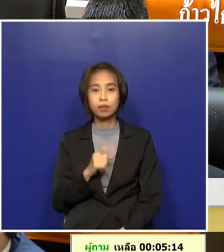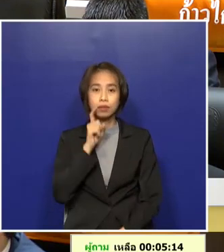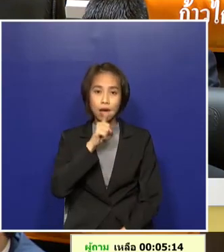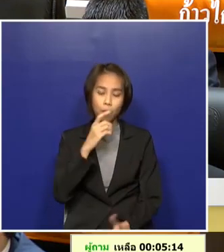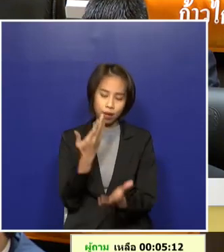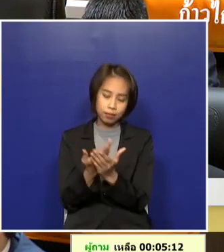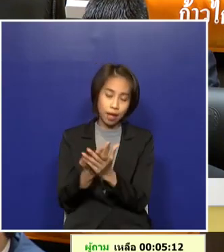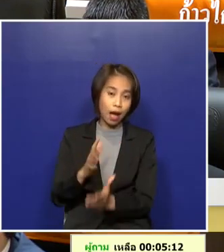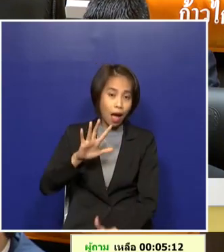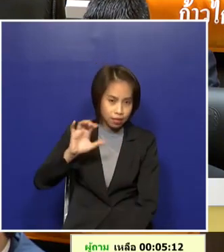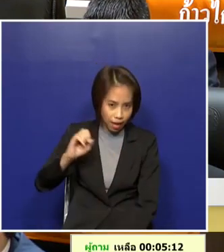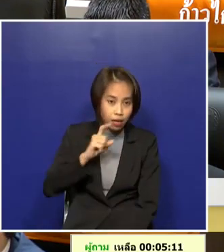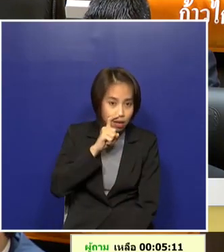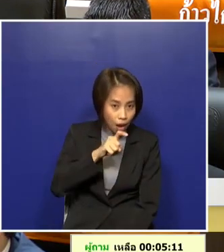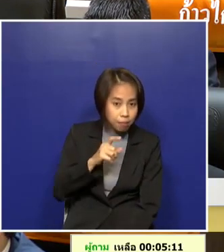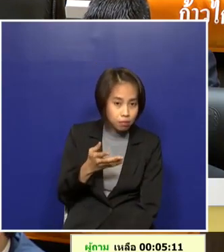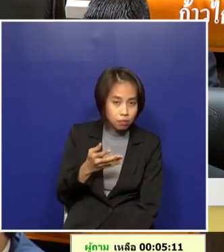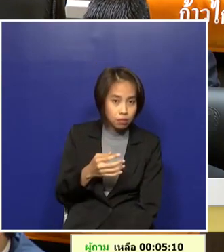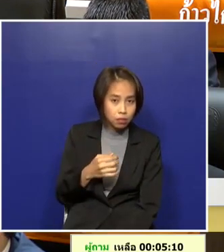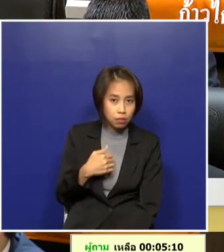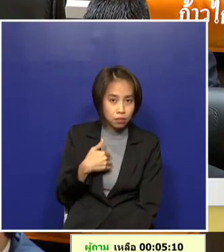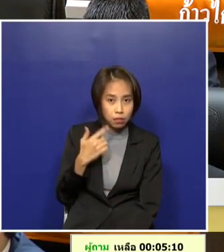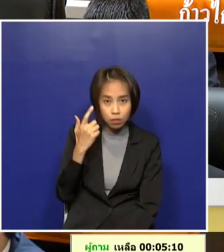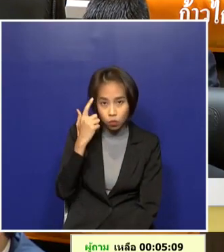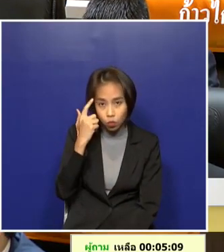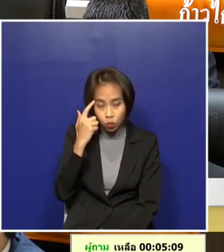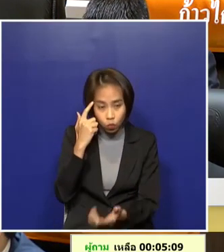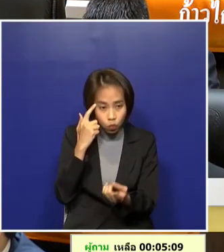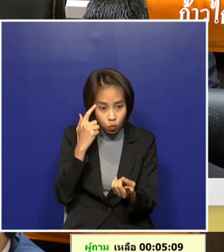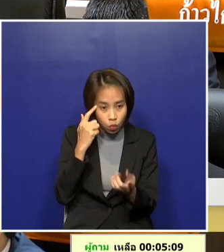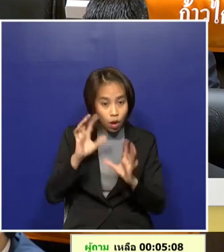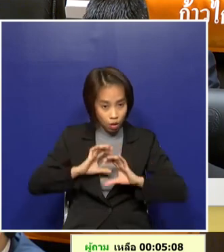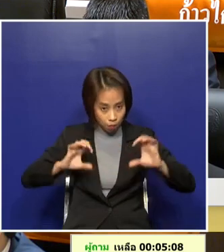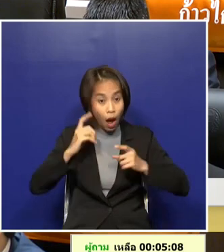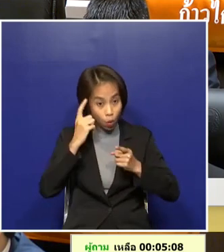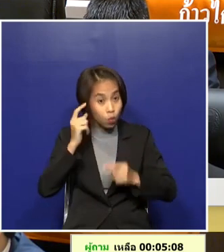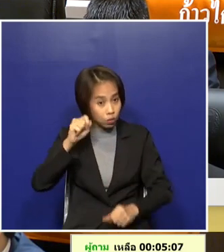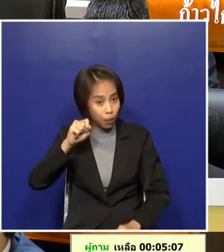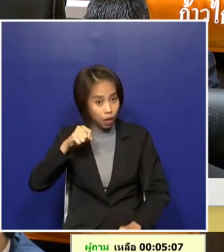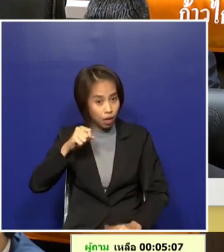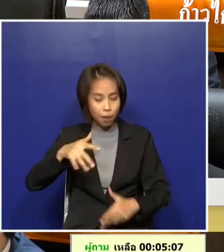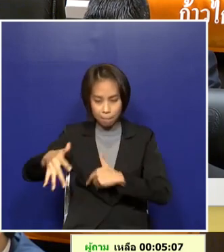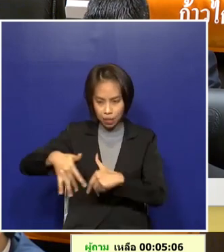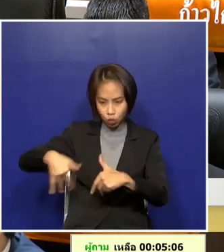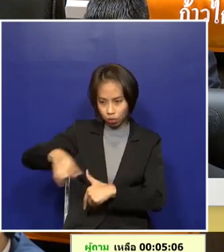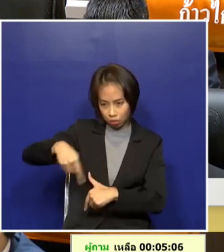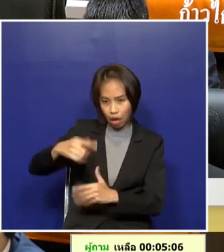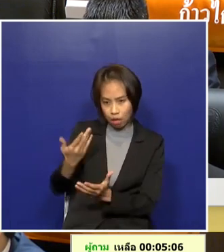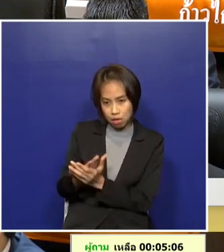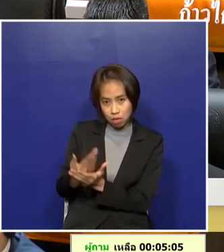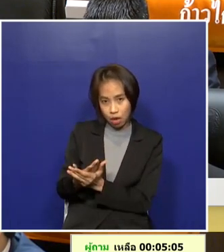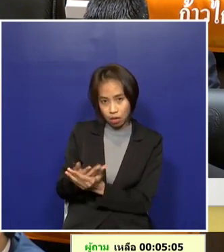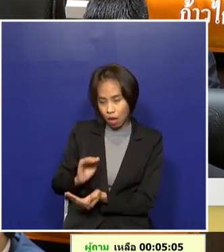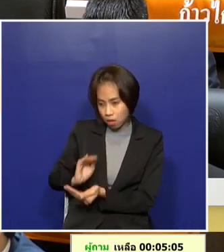ผมถามจริงครับว่าท่านรู้รัฐบาลเนี่ยรู้ใช่ไหมครับว่าประชาชนทุกคนเนี่ยมีเงิน